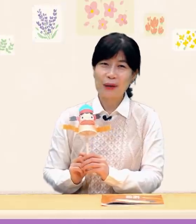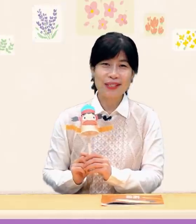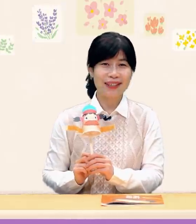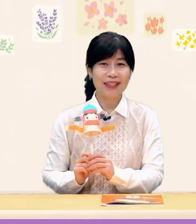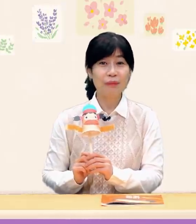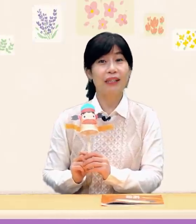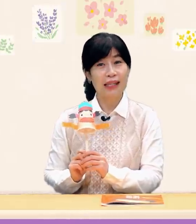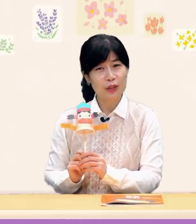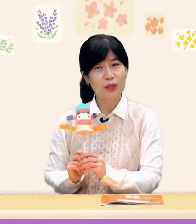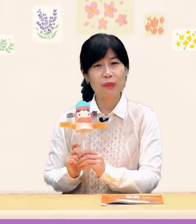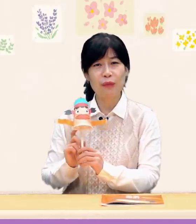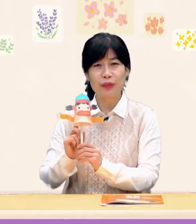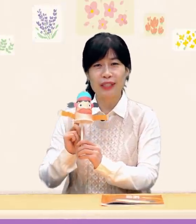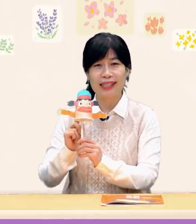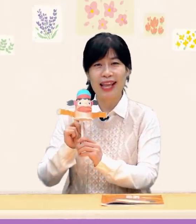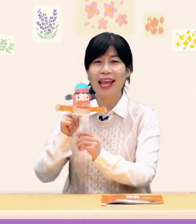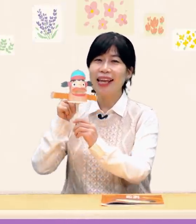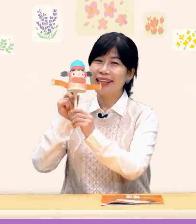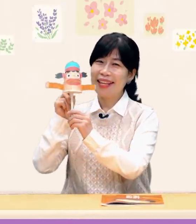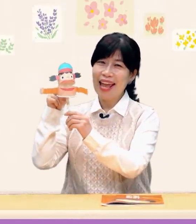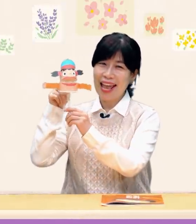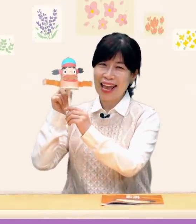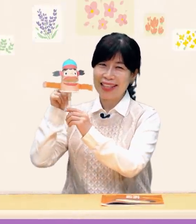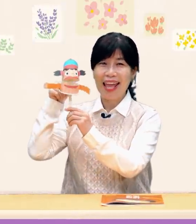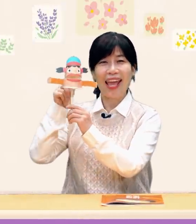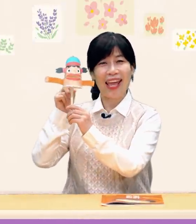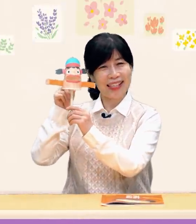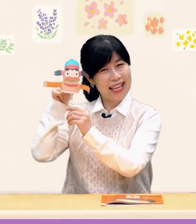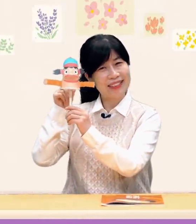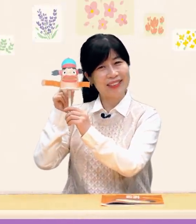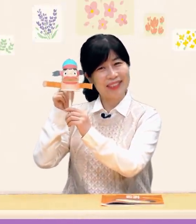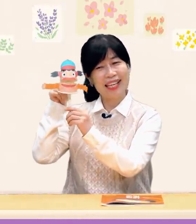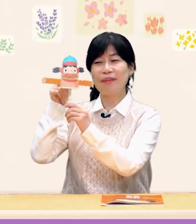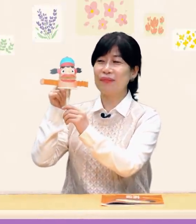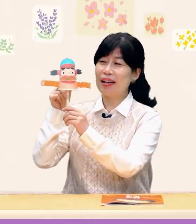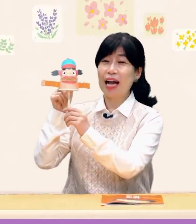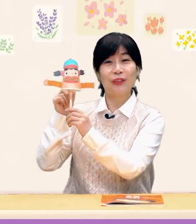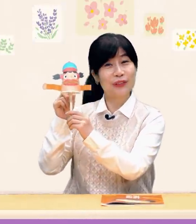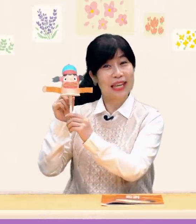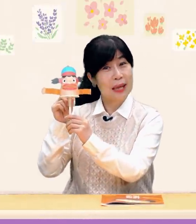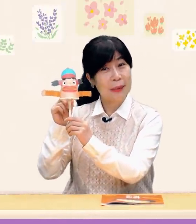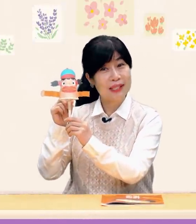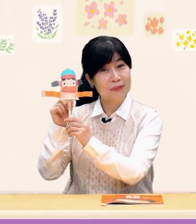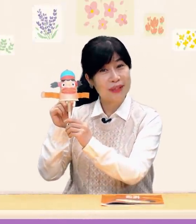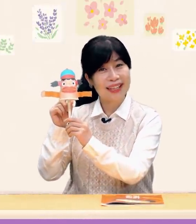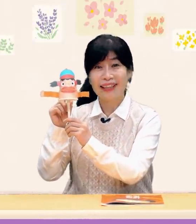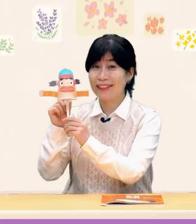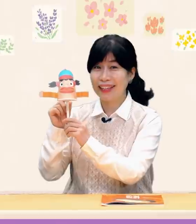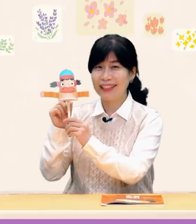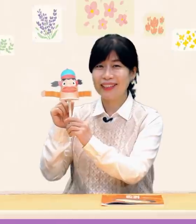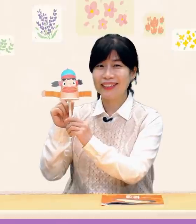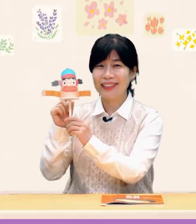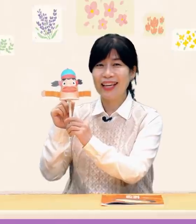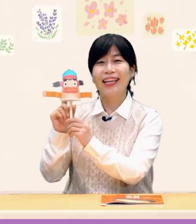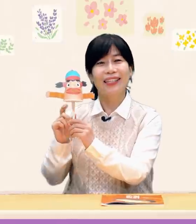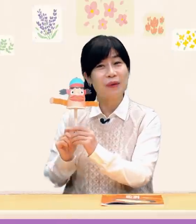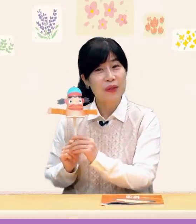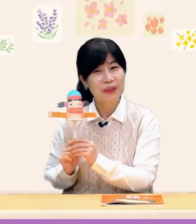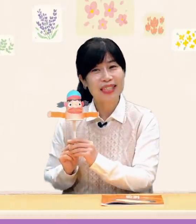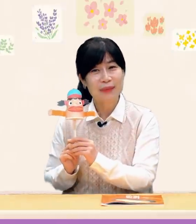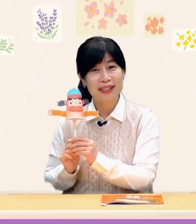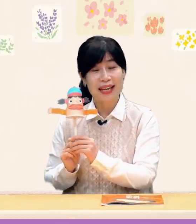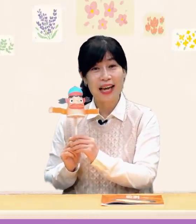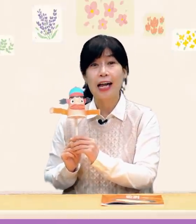이제 바울처럼 예수님이 부르실 때 네, 네, 예수님! 하고 대답할 준비가 되었나요?